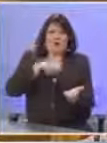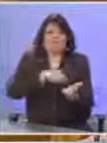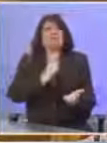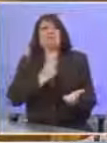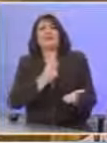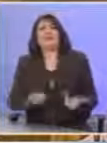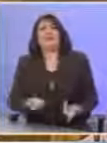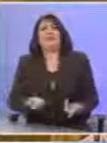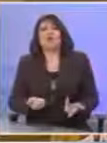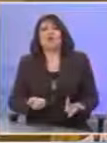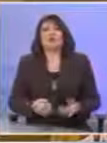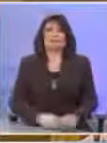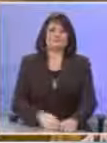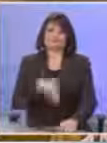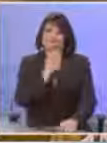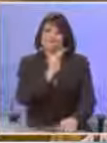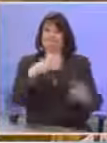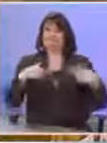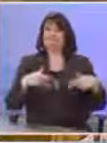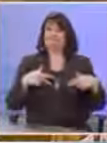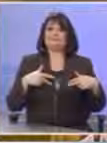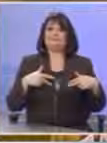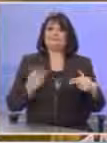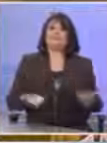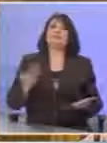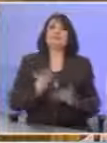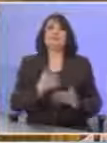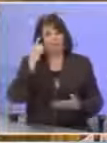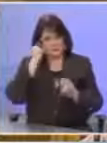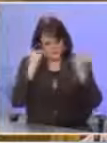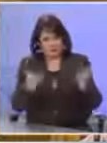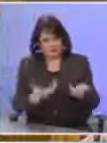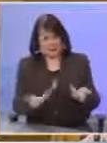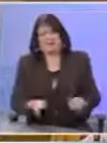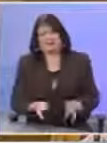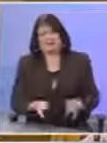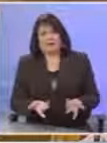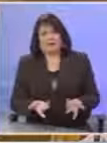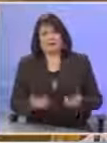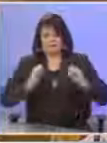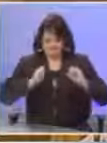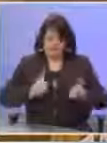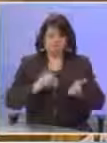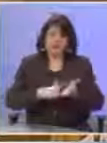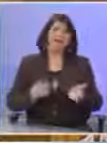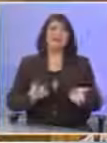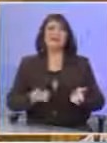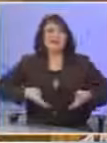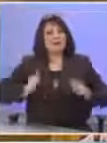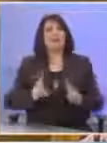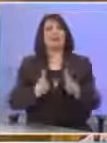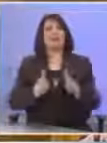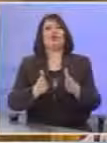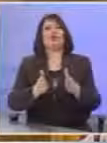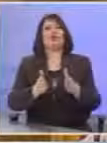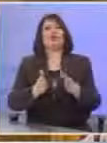Κυρίες και κύριοι της κυβερνήσεως, θα πρότεινα να συνέλθετε, να φανείτε γενναίοι και να προχωρήσετε στη